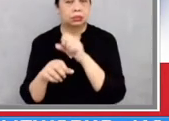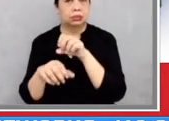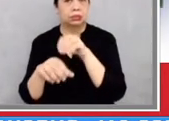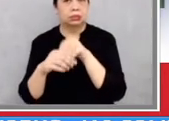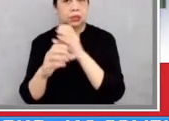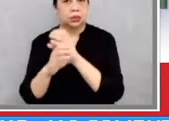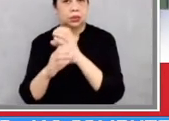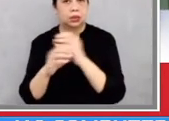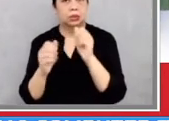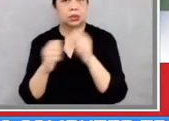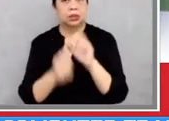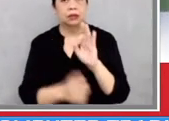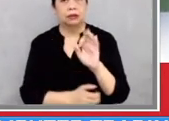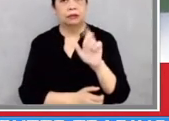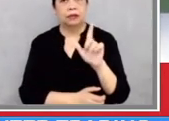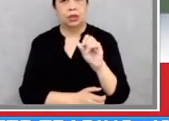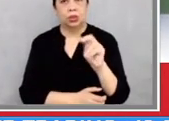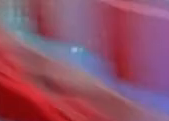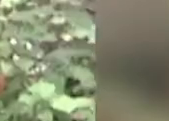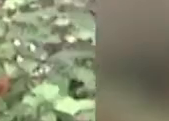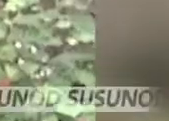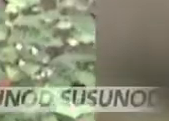felony.